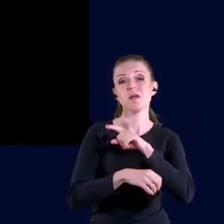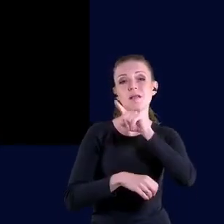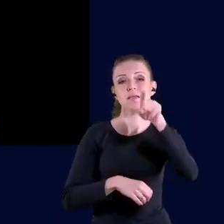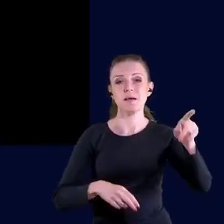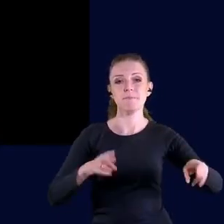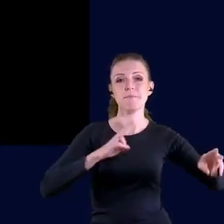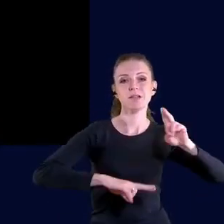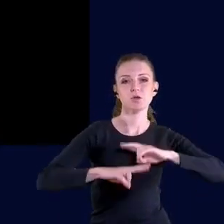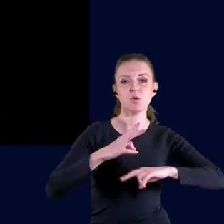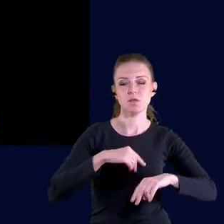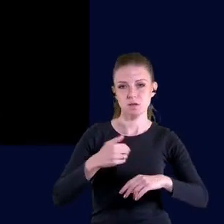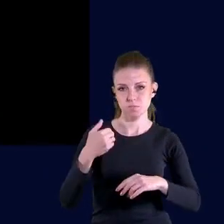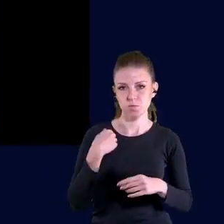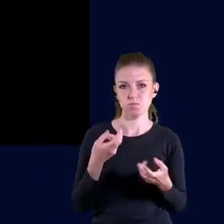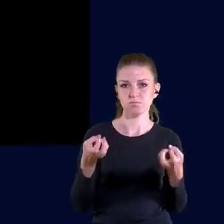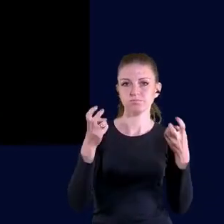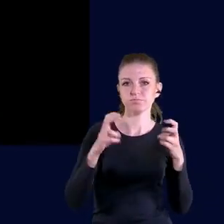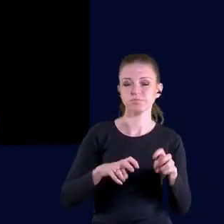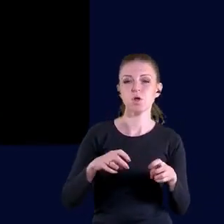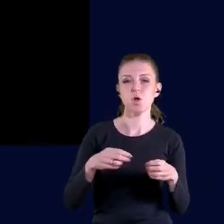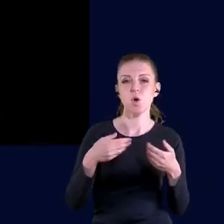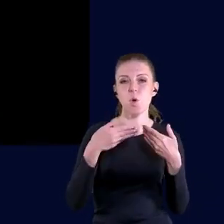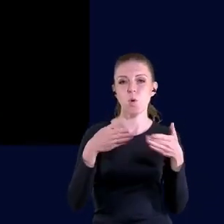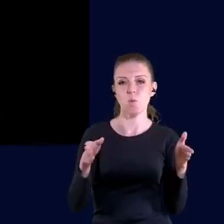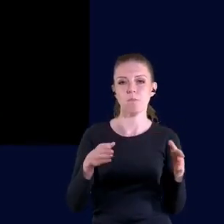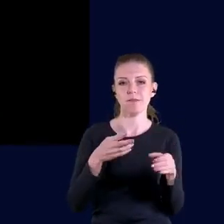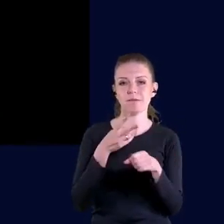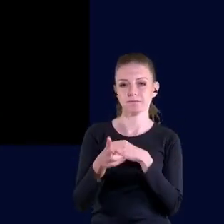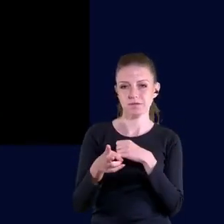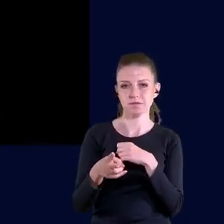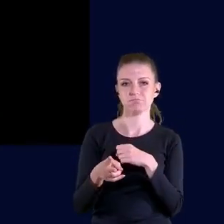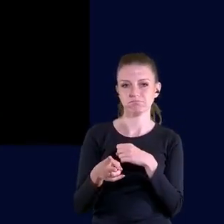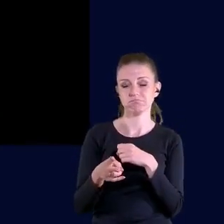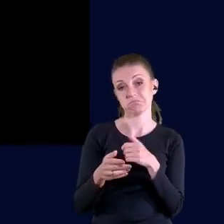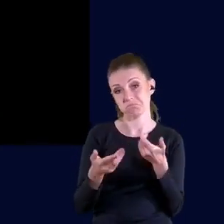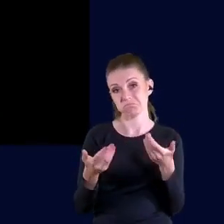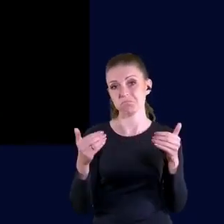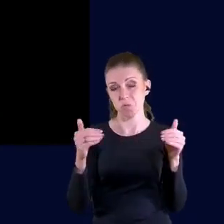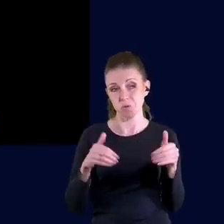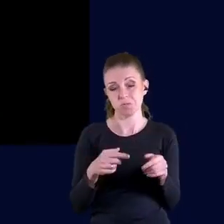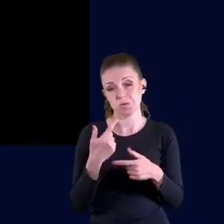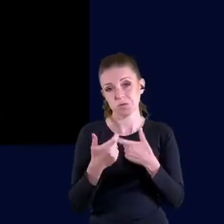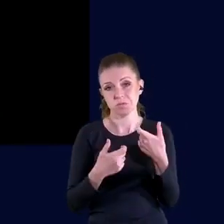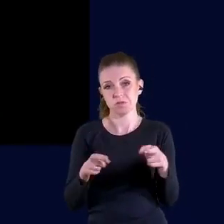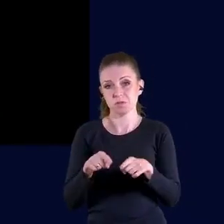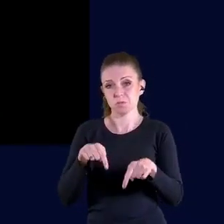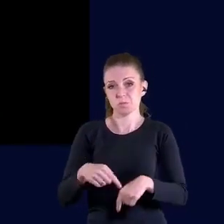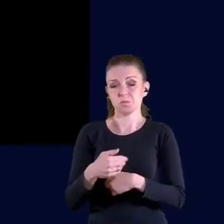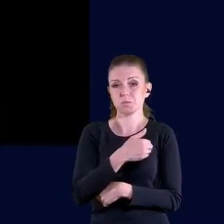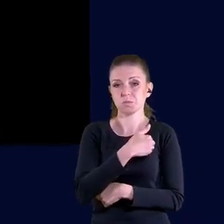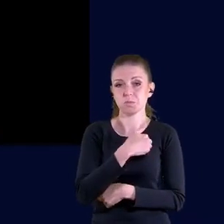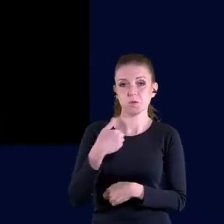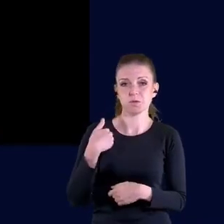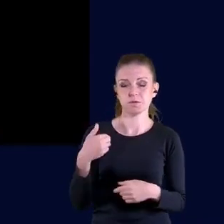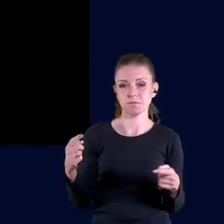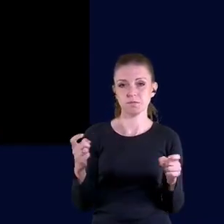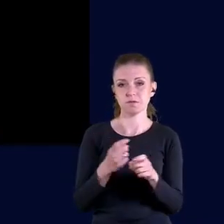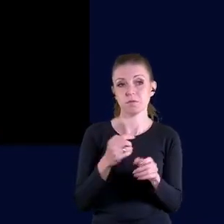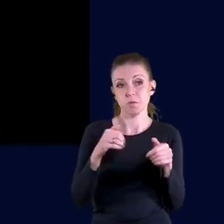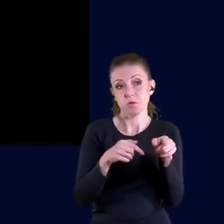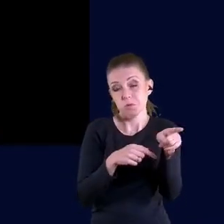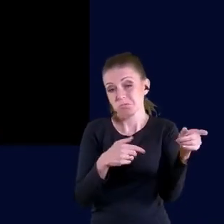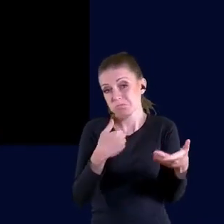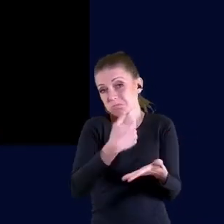obserwatorium open-access i i robią takie badania już od lat moglibyśmy zrobić to dla naszego kraju możemy tutaj opinii nam